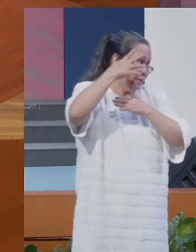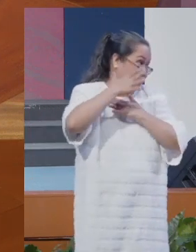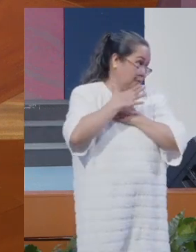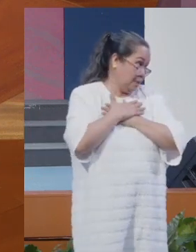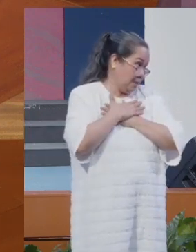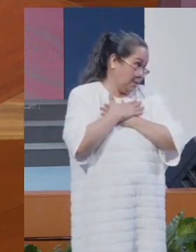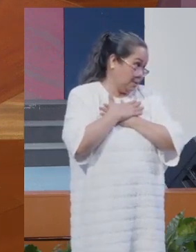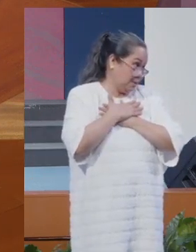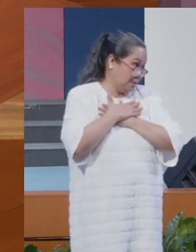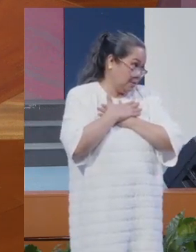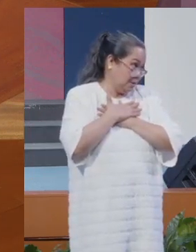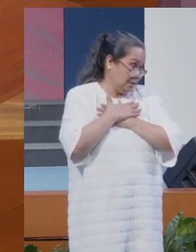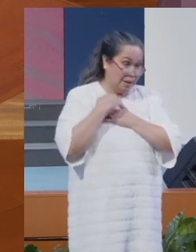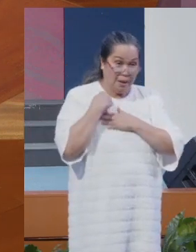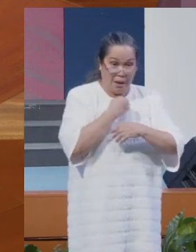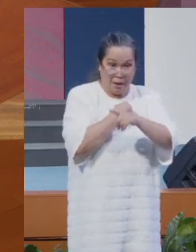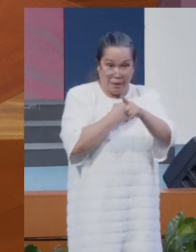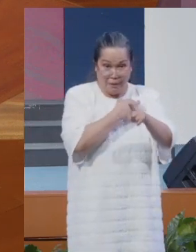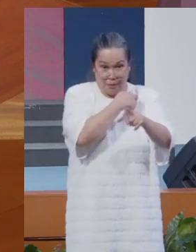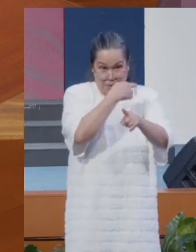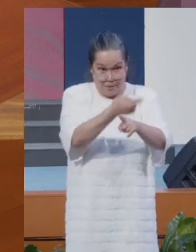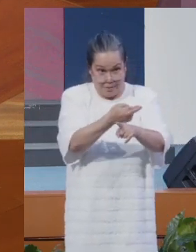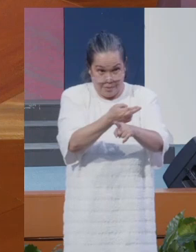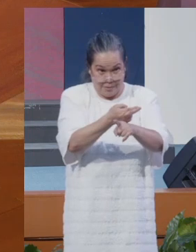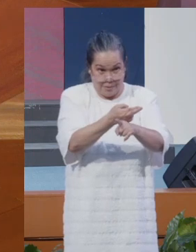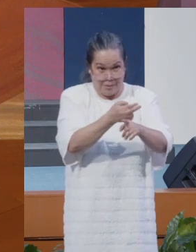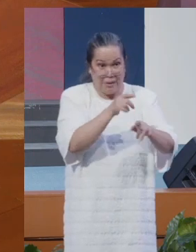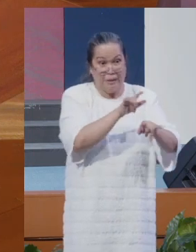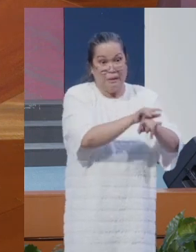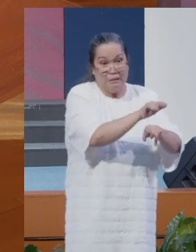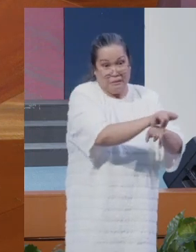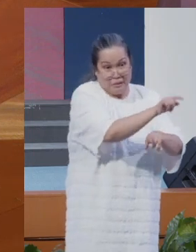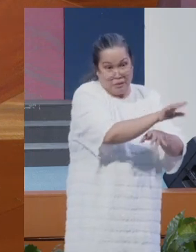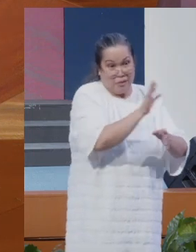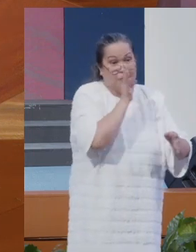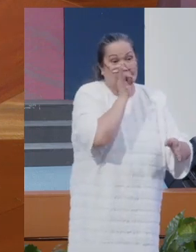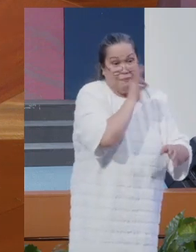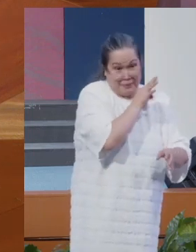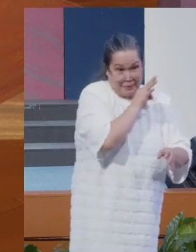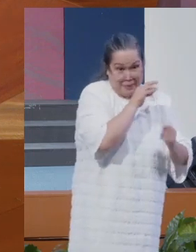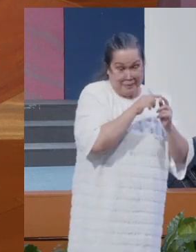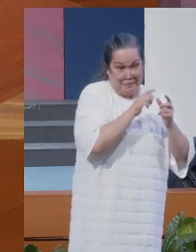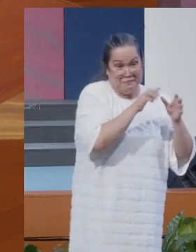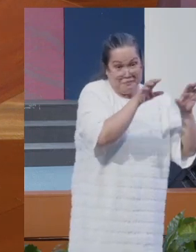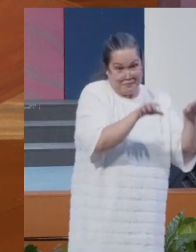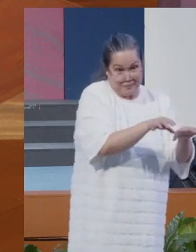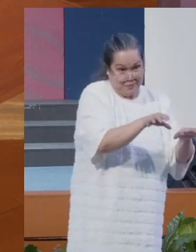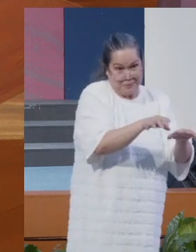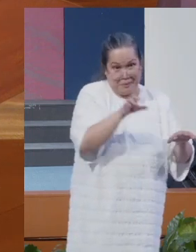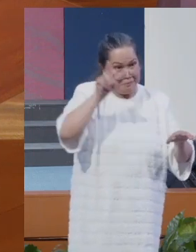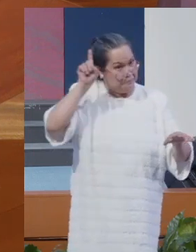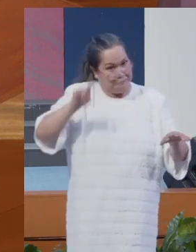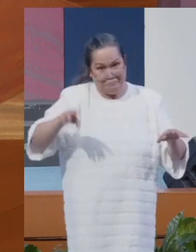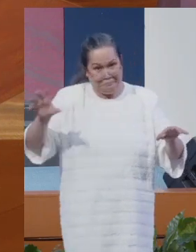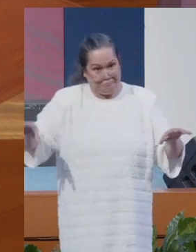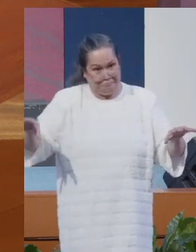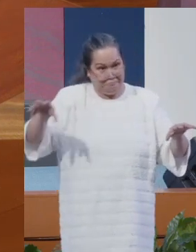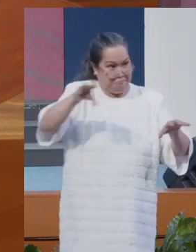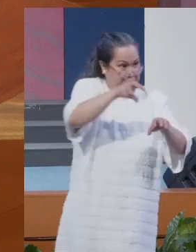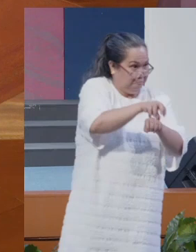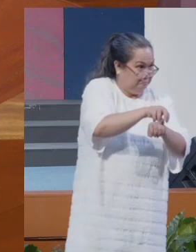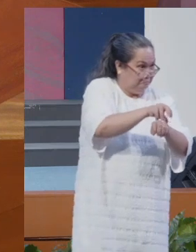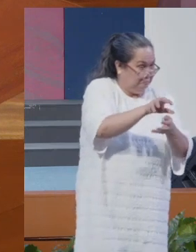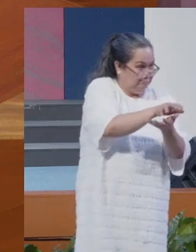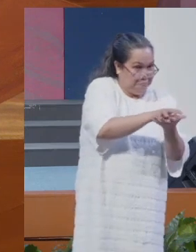ng Diyos sa hungkag na pananampalataya na nakabase sa gawa. Hindi pwedeng